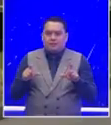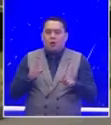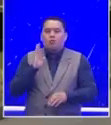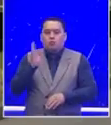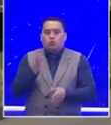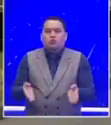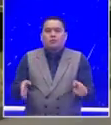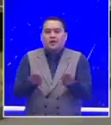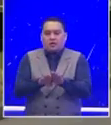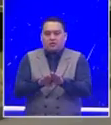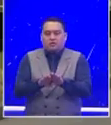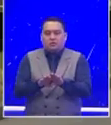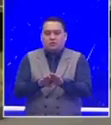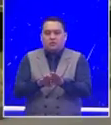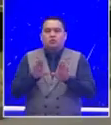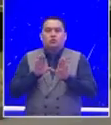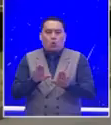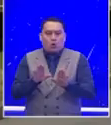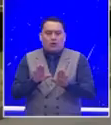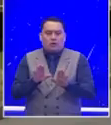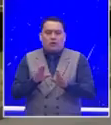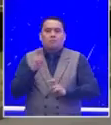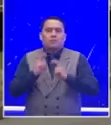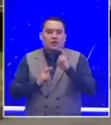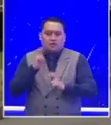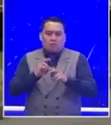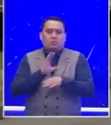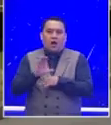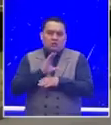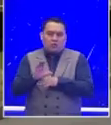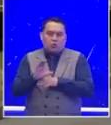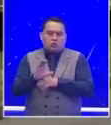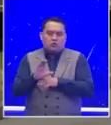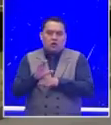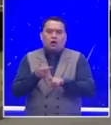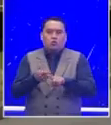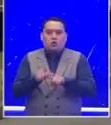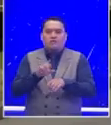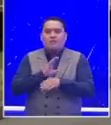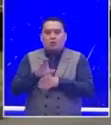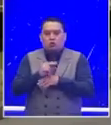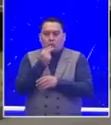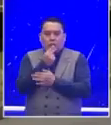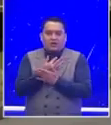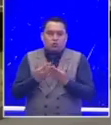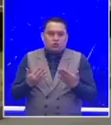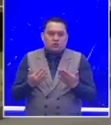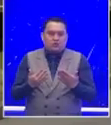будут приостановлены, кроме предприятий, производственных предприятий, которые выпускают продукты